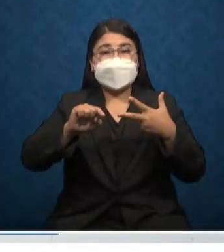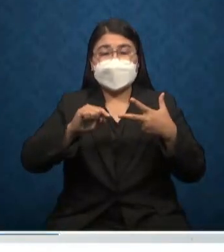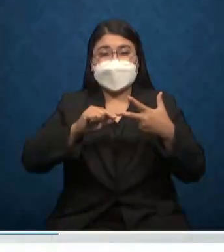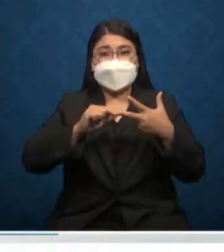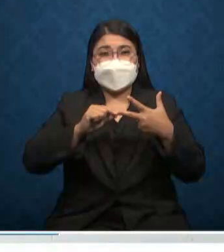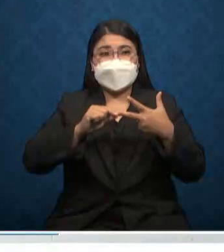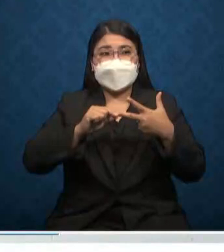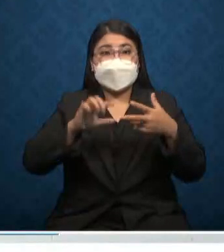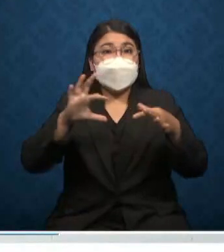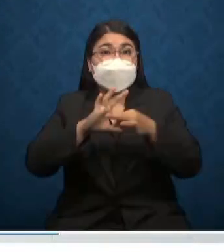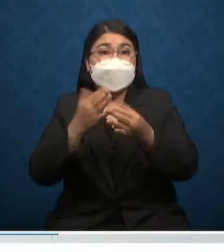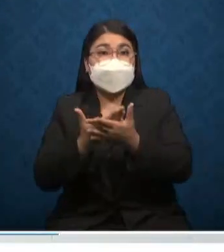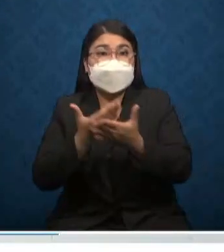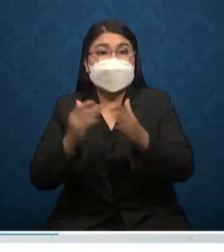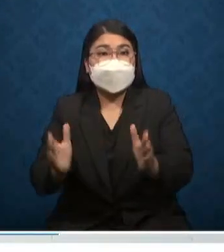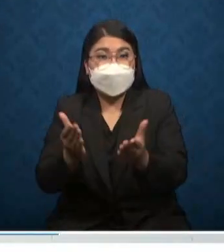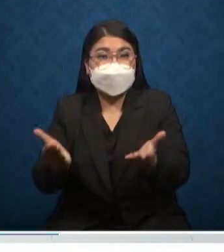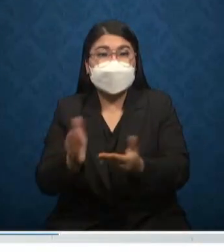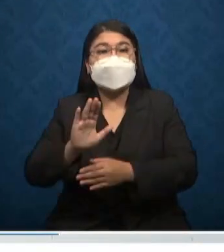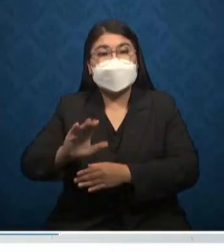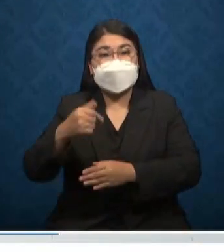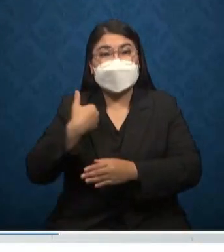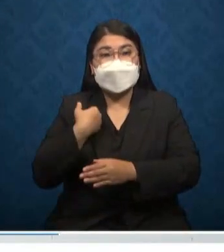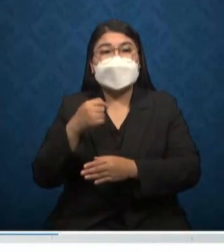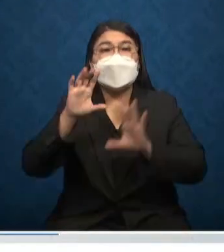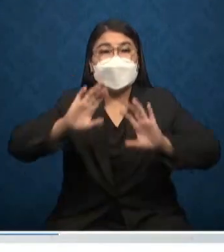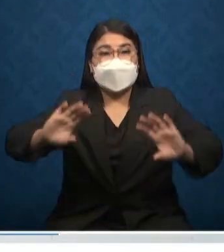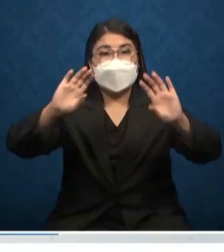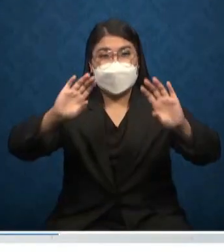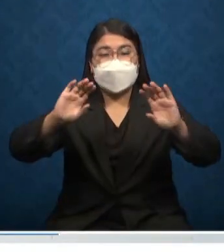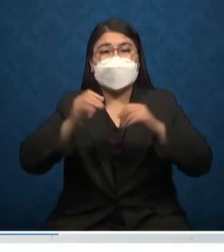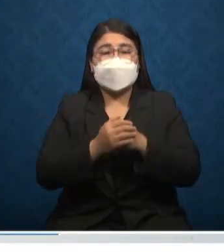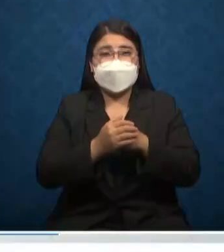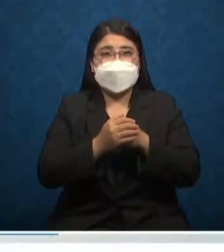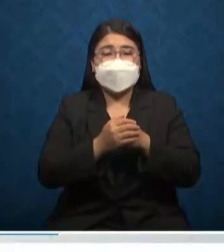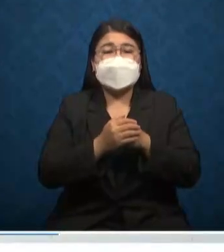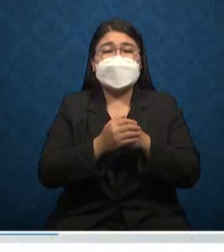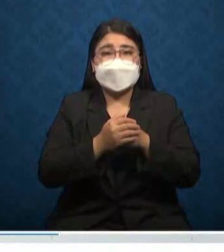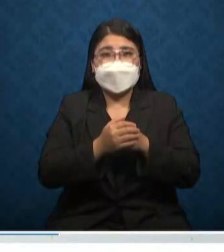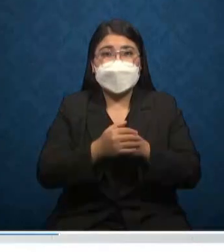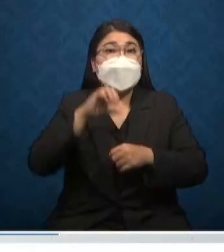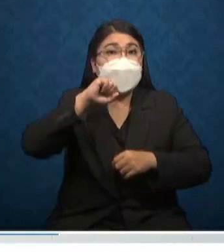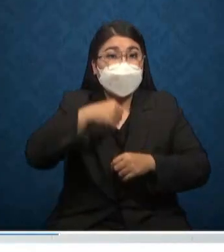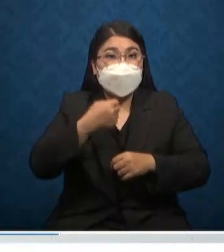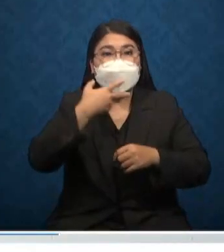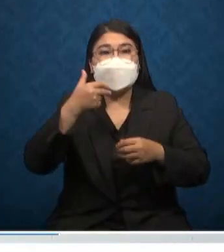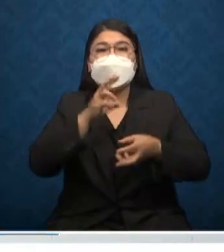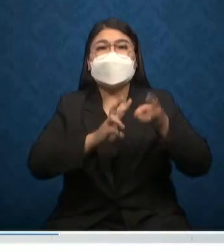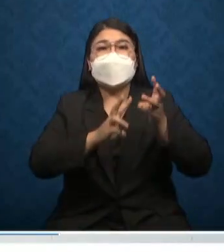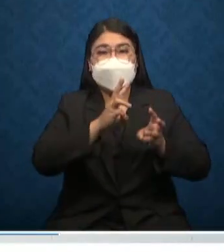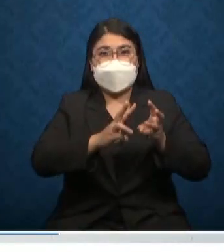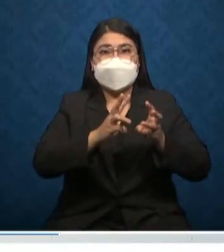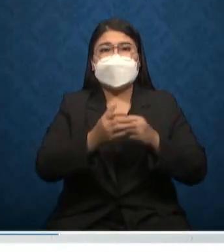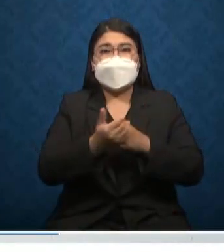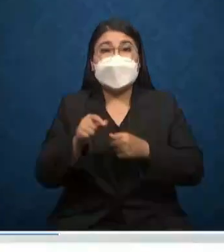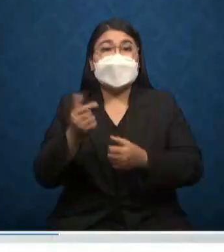บรรจุเรื่องเงินอุดหนุนจากรัฐบาลไว้เนี่ยนะครับโดยปกติแล้วสำนักงานกรรมการอ้อยน้ำตาลทรายนะครับก็ยังสามารถที่จะ